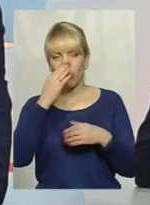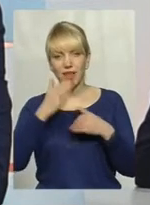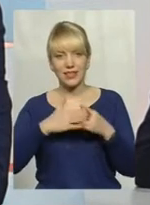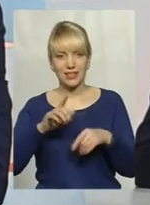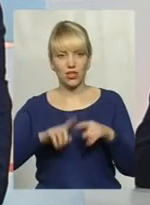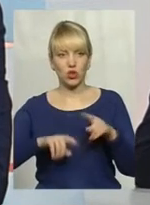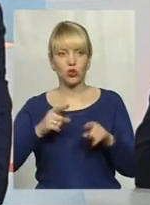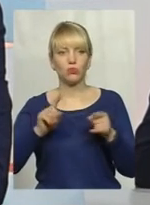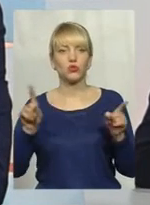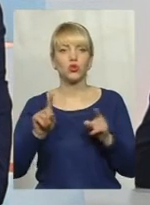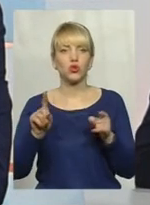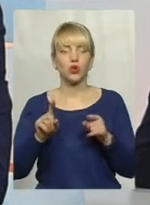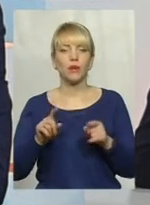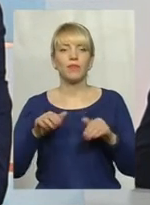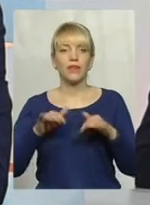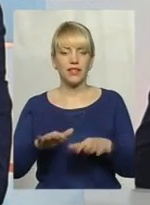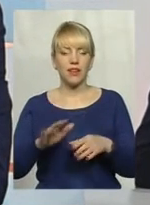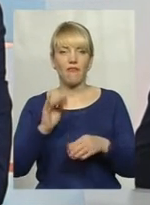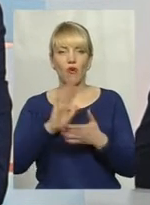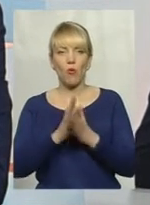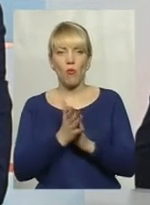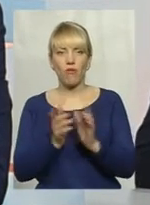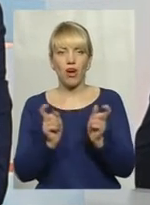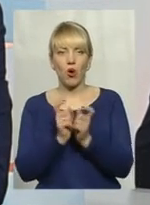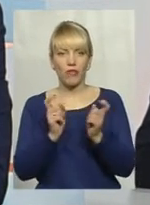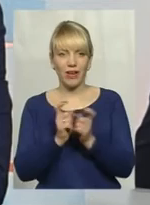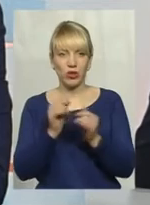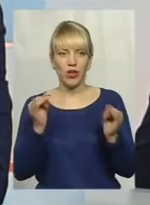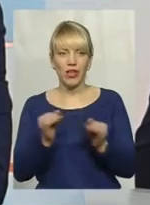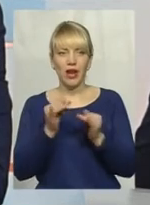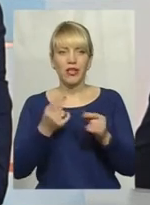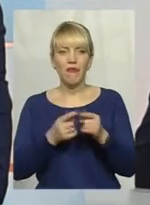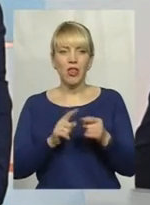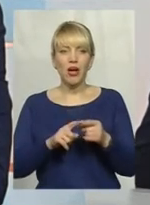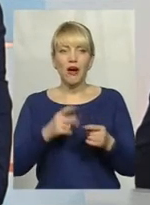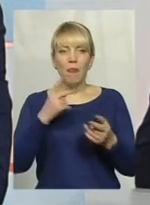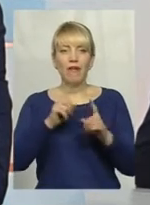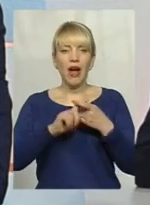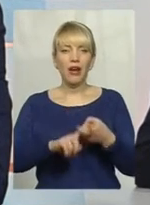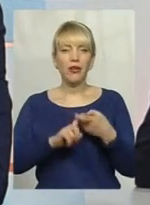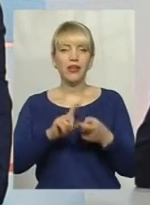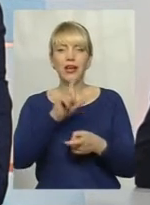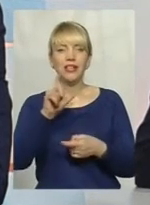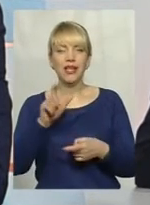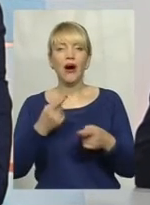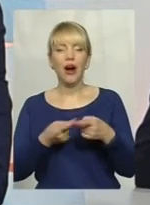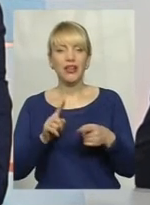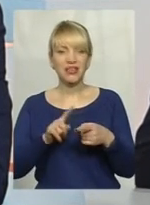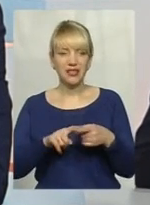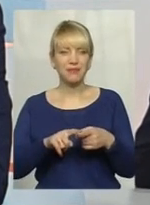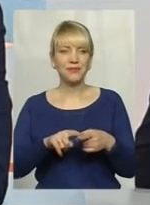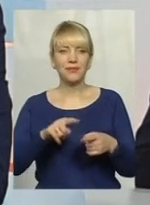саме дія в умовах конфлікту інтересів, як правило, пов'язується саме з оцим